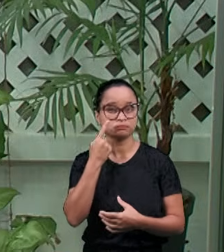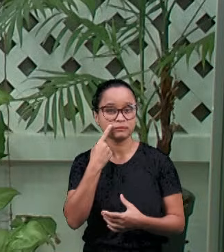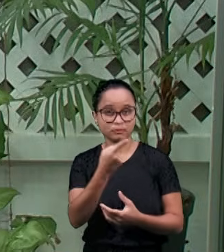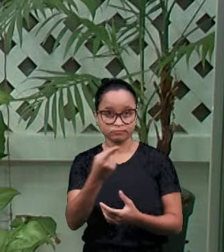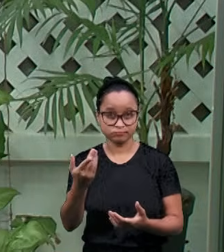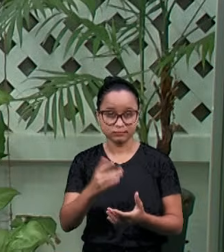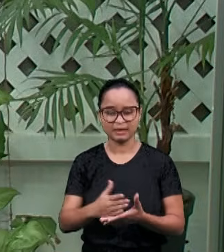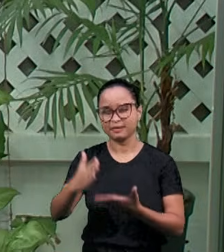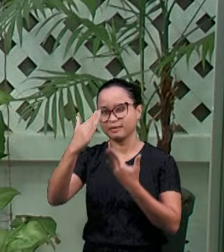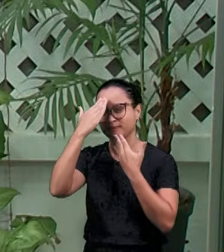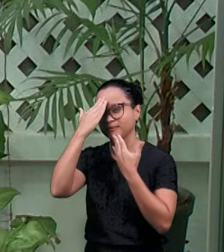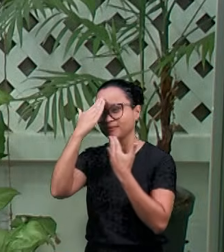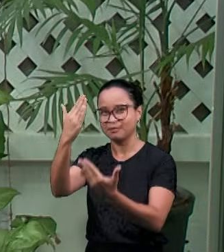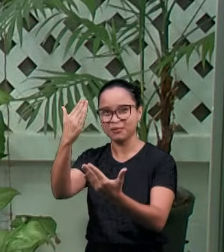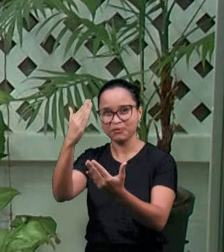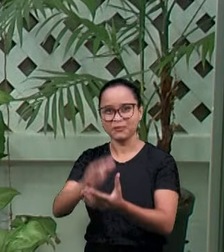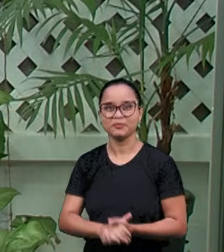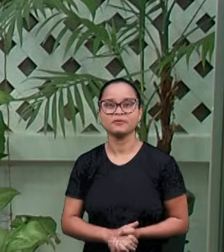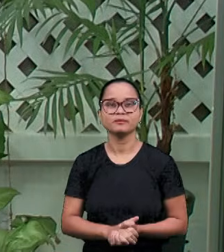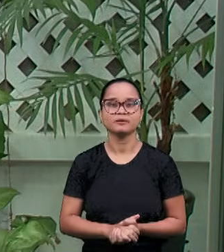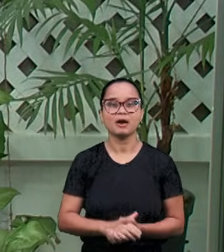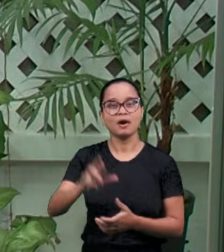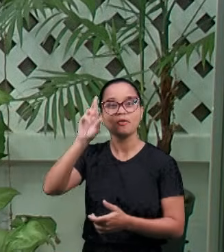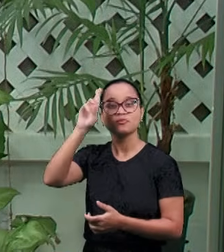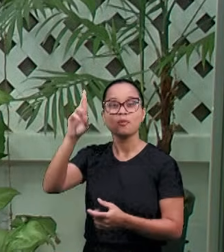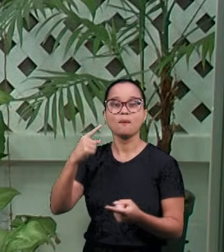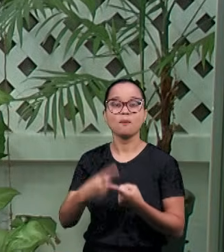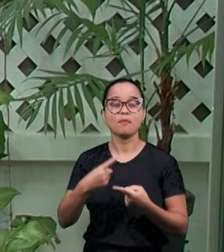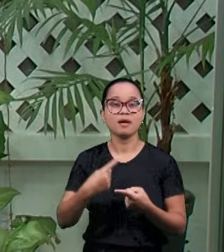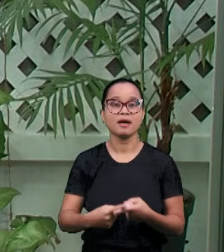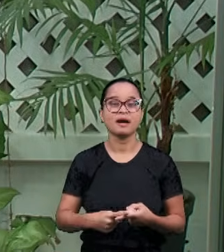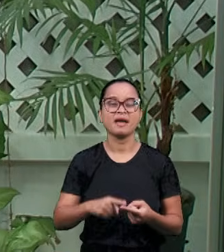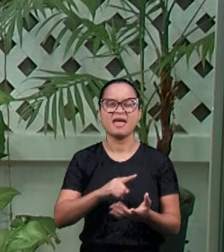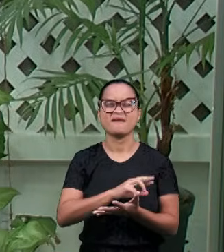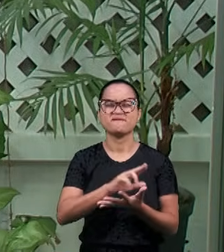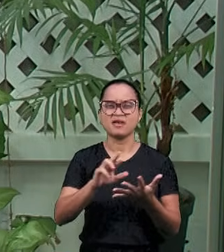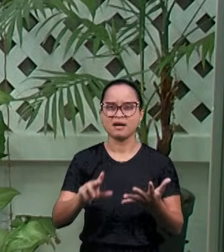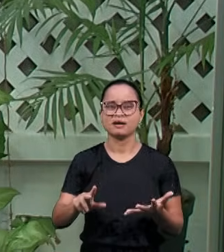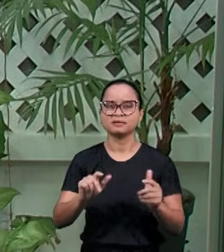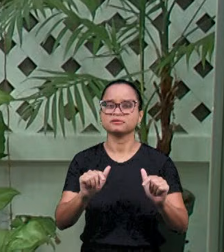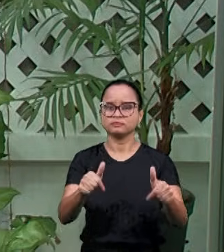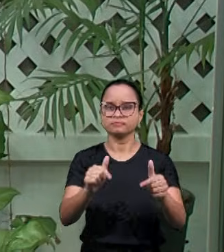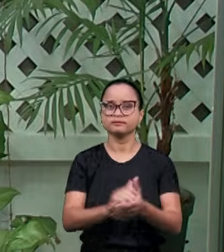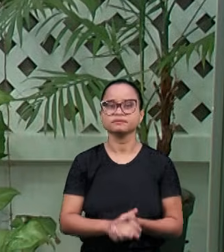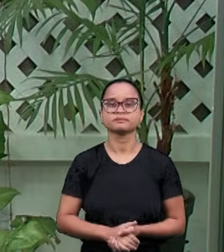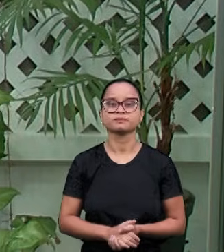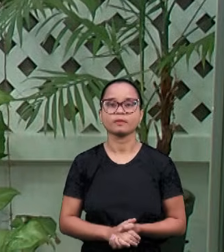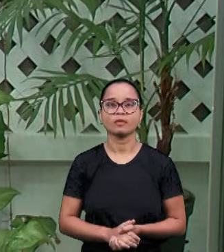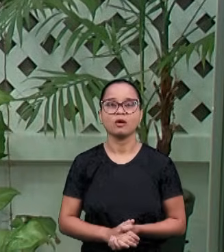la gratitude au Seigneur pour tellement de choses. Je vais lire un témoignage ici.